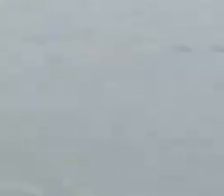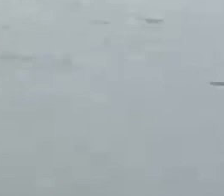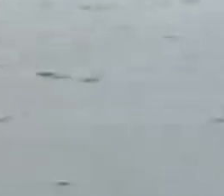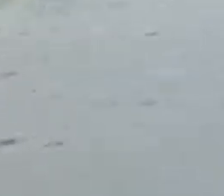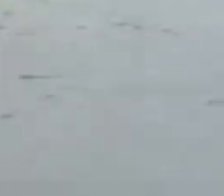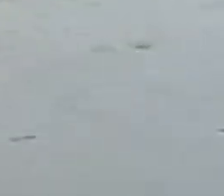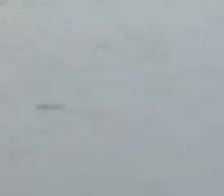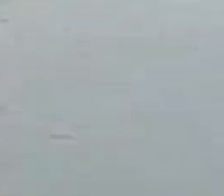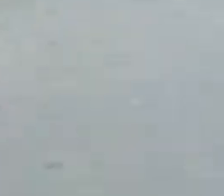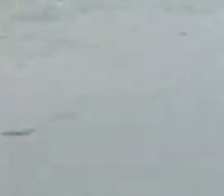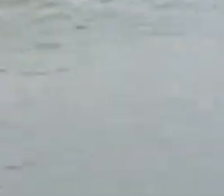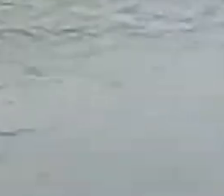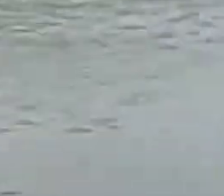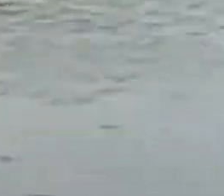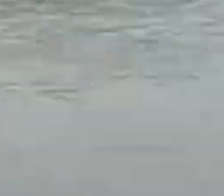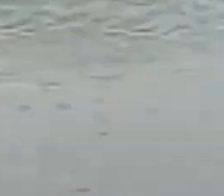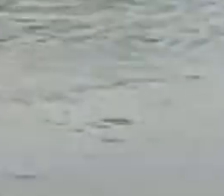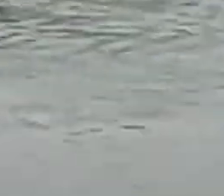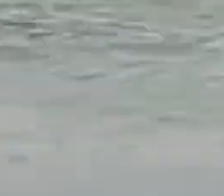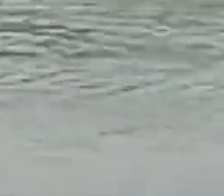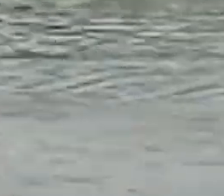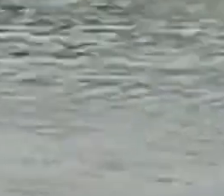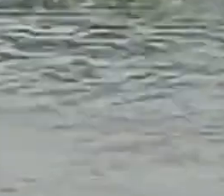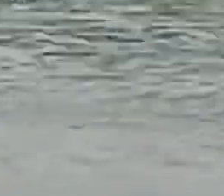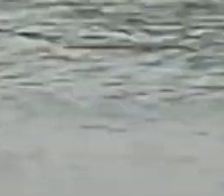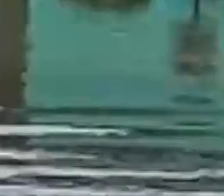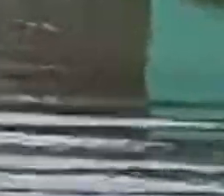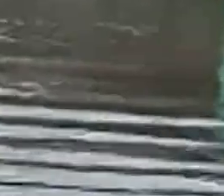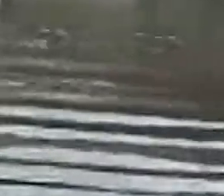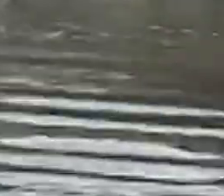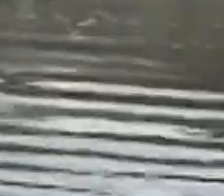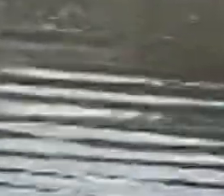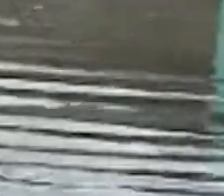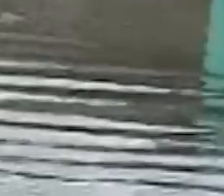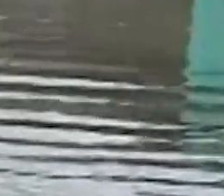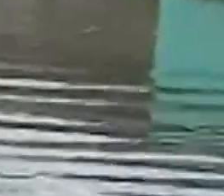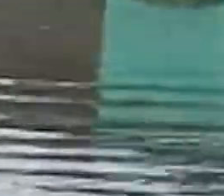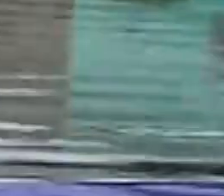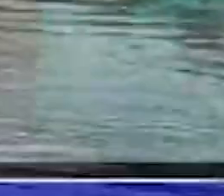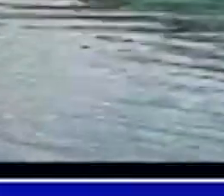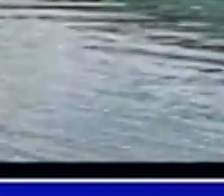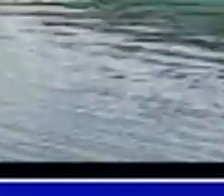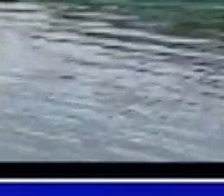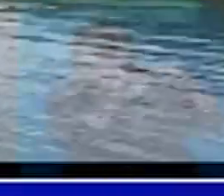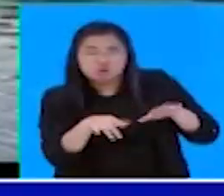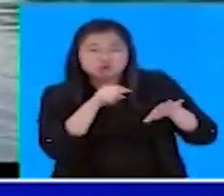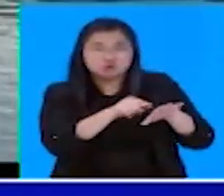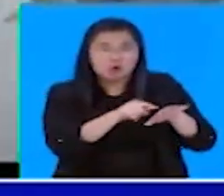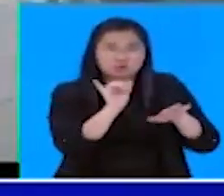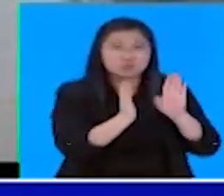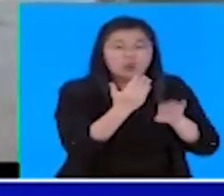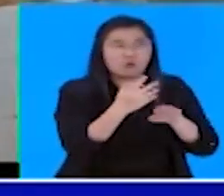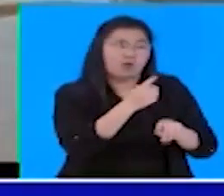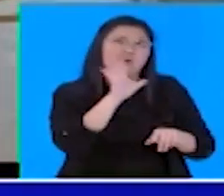9000 kali bencana longsor Rp5.000 100 kali dan itu berulang setiap tahun